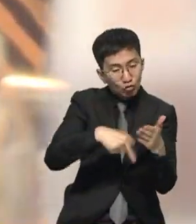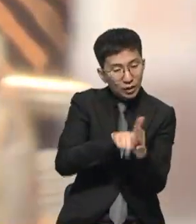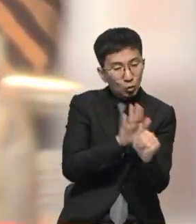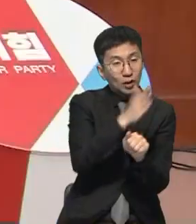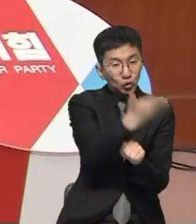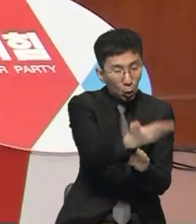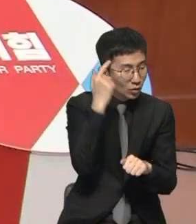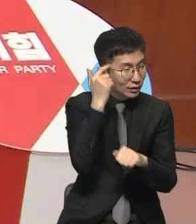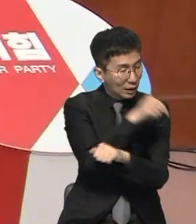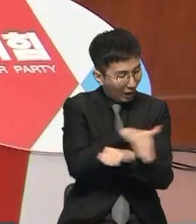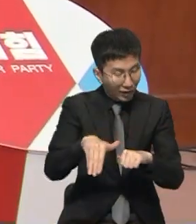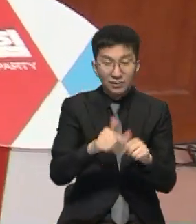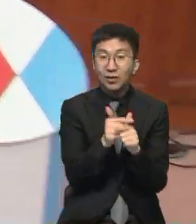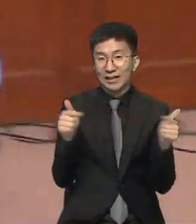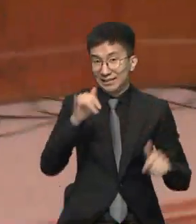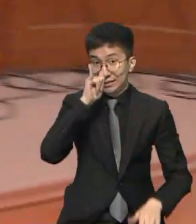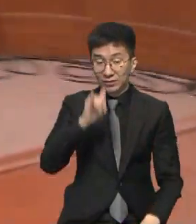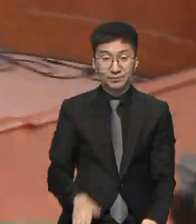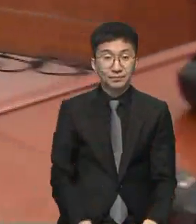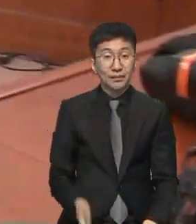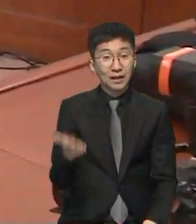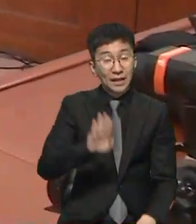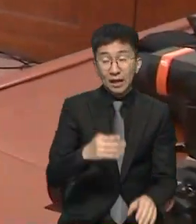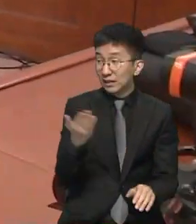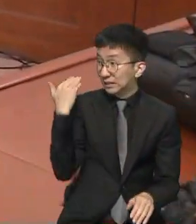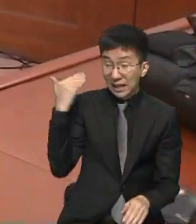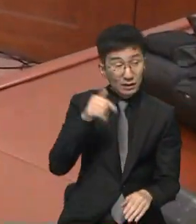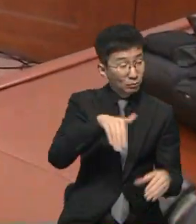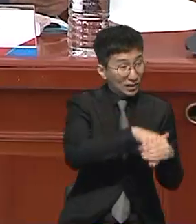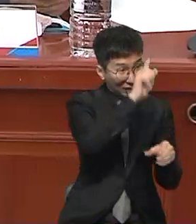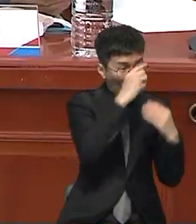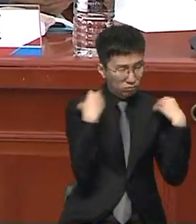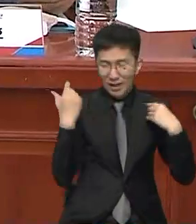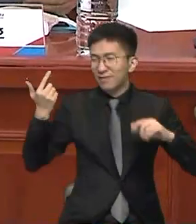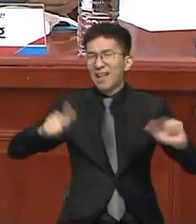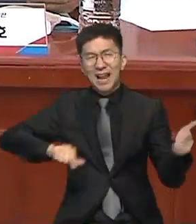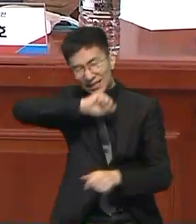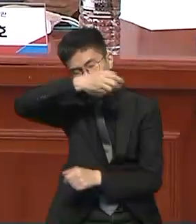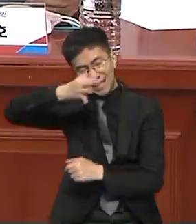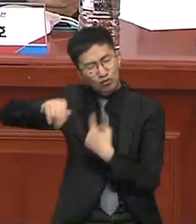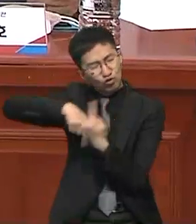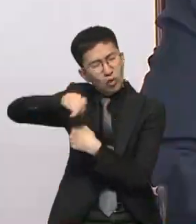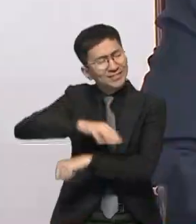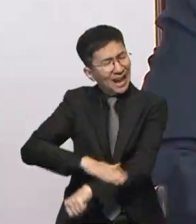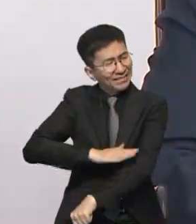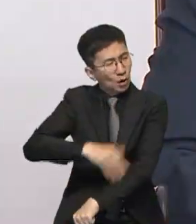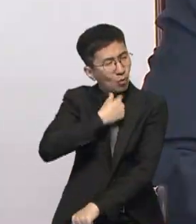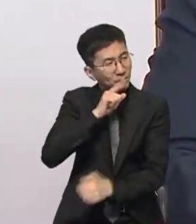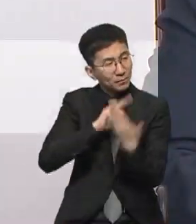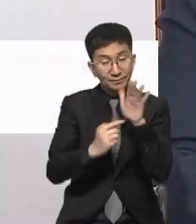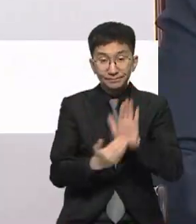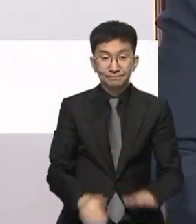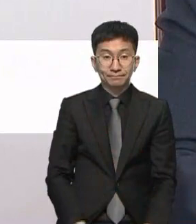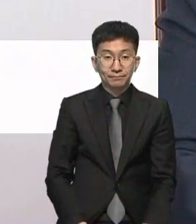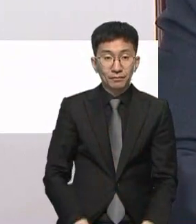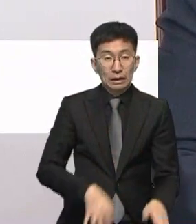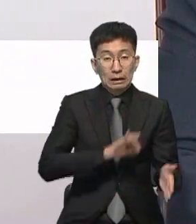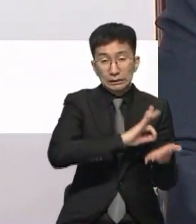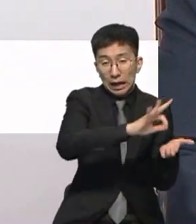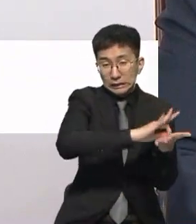했습니다. 당정은 그러면서도 지난 정부와는 달리 재정운영을 하겠다고 천명했습니다. 대대적인